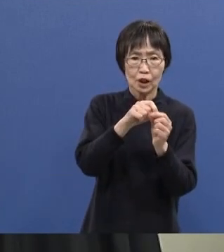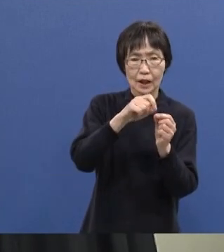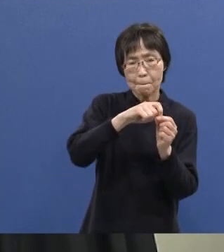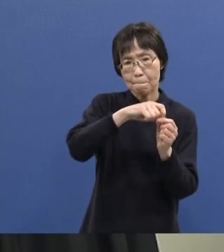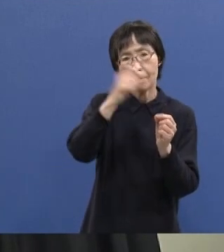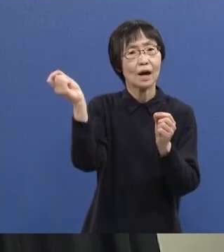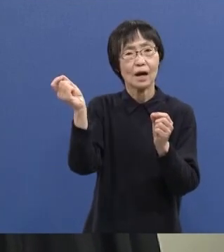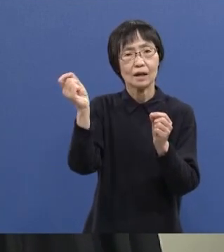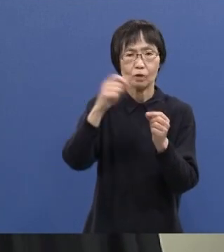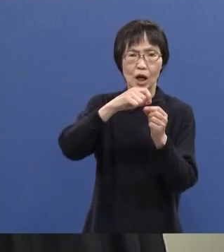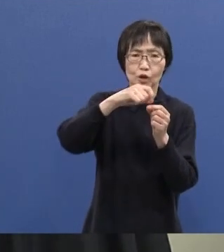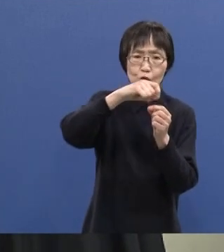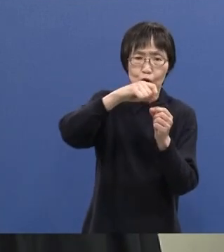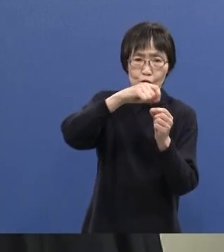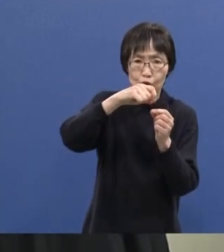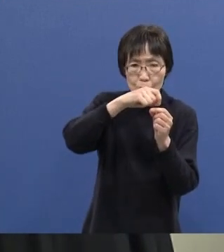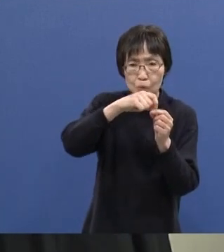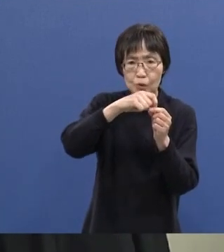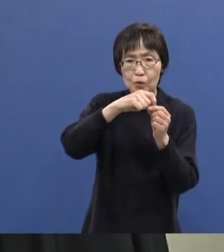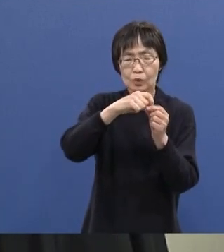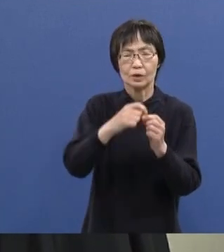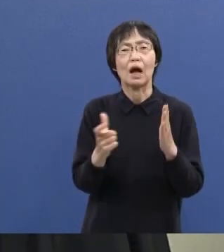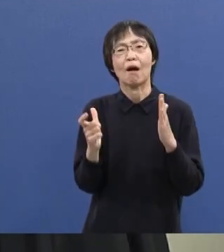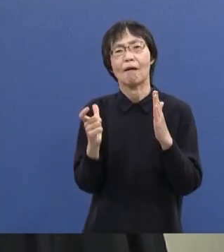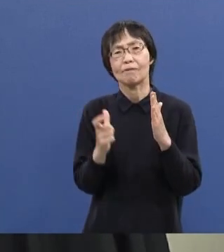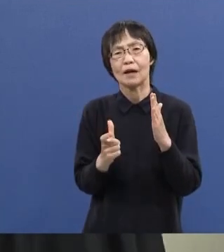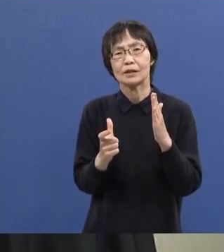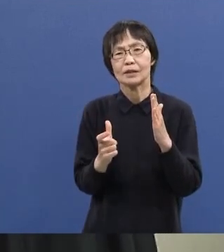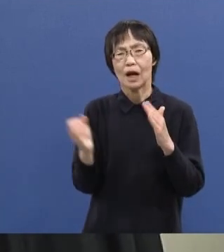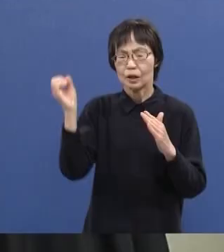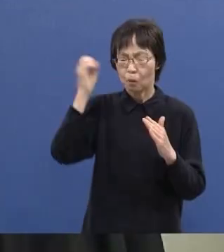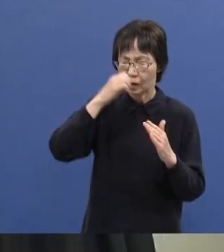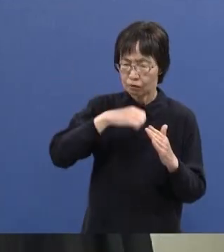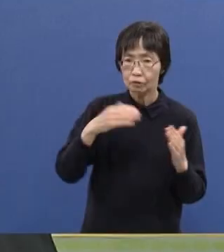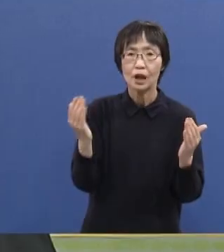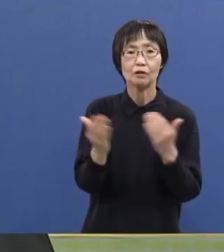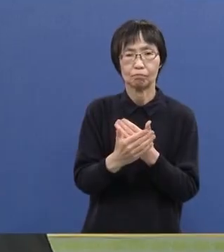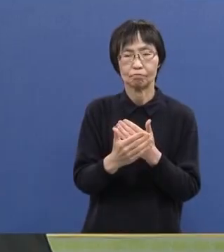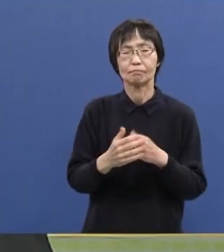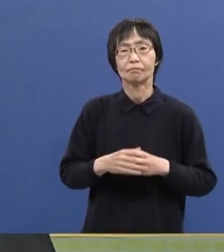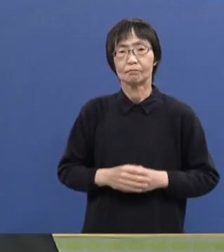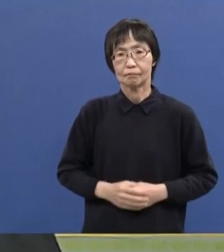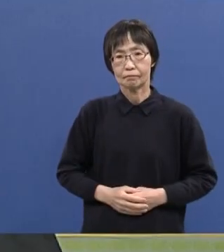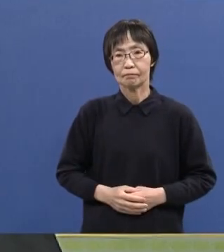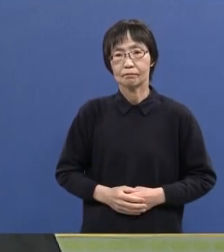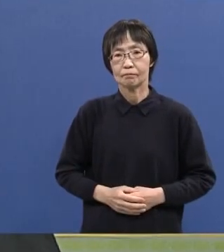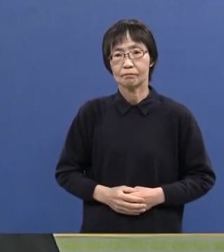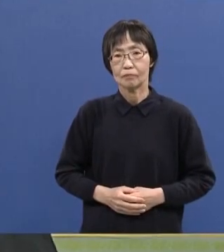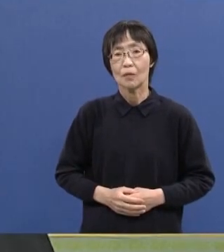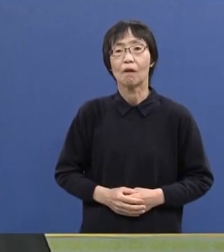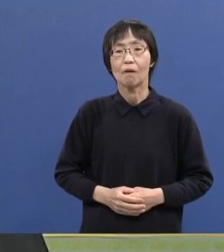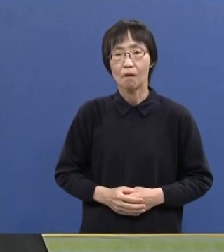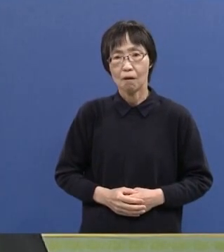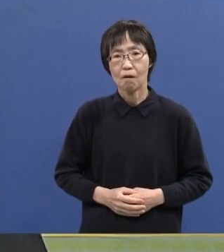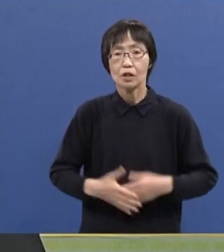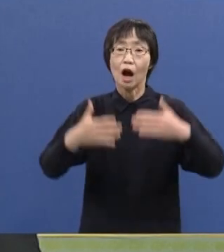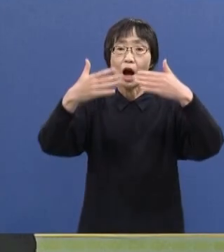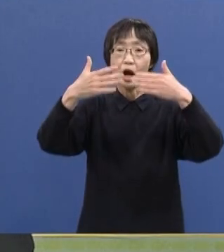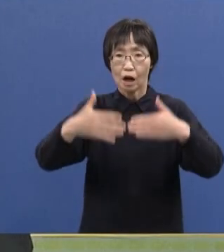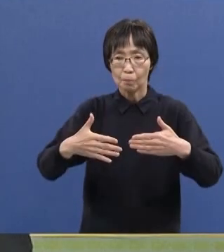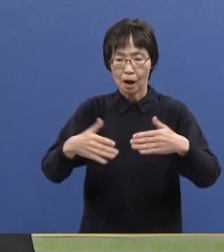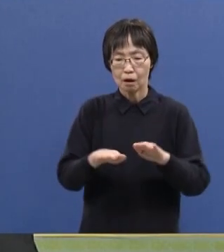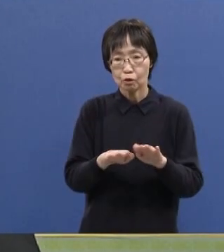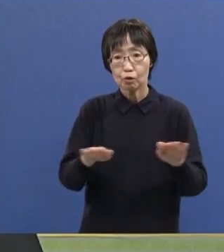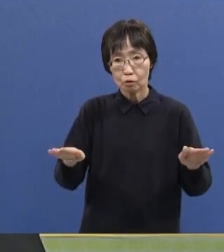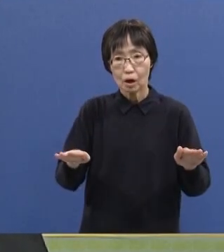緩んだりしていることも耐震性が不足する原因の一つとなっております。 ということは、壁や床が補強